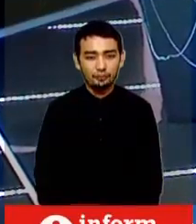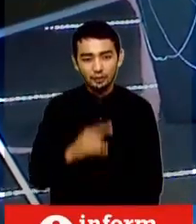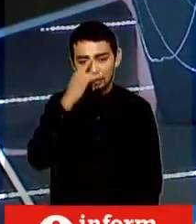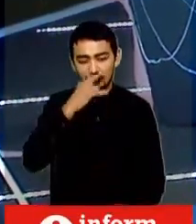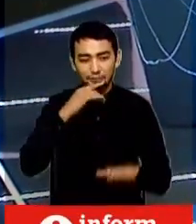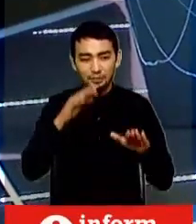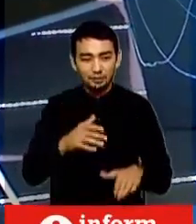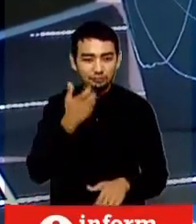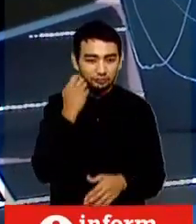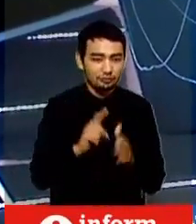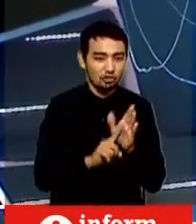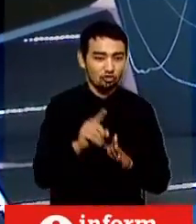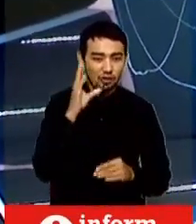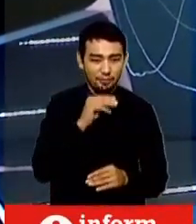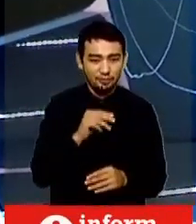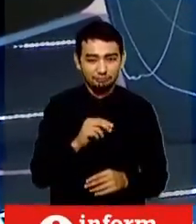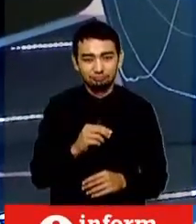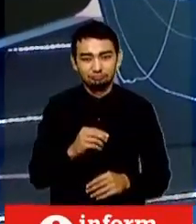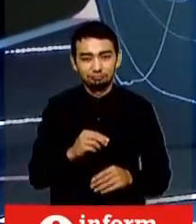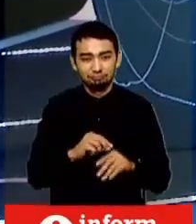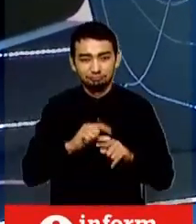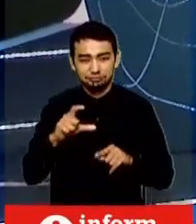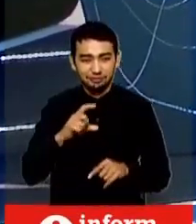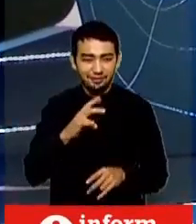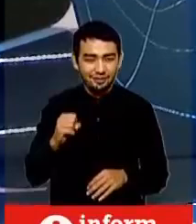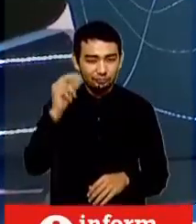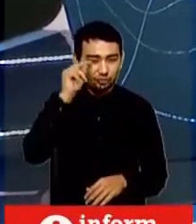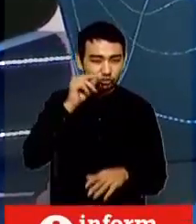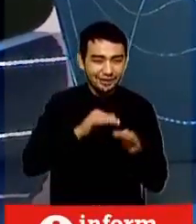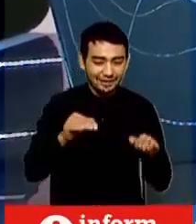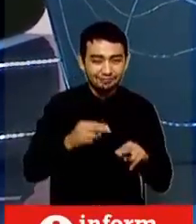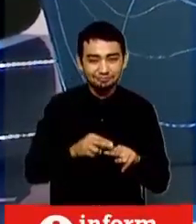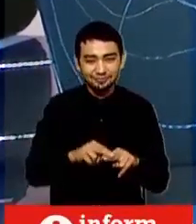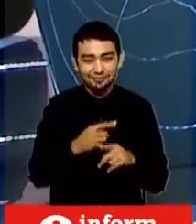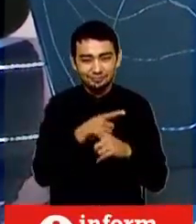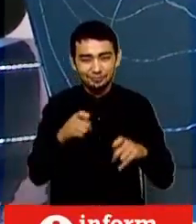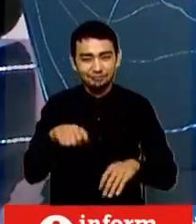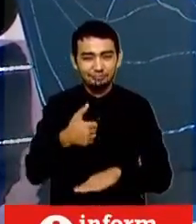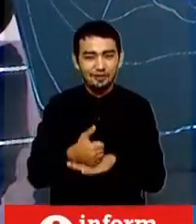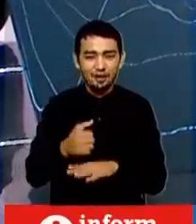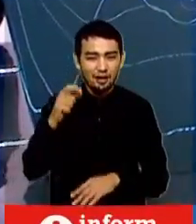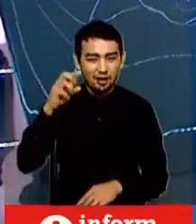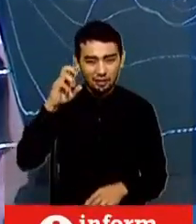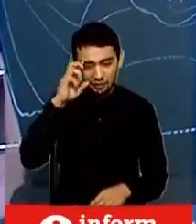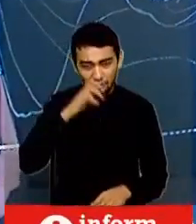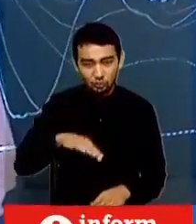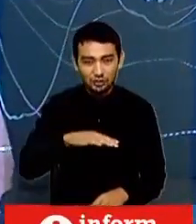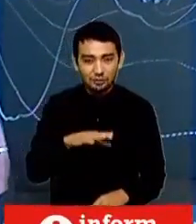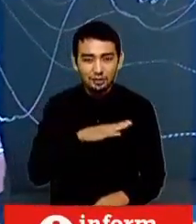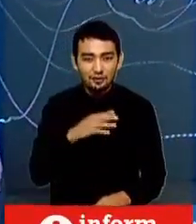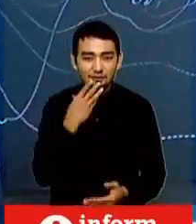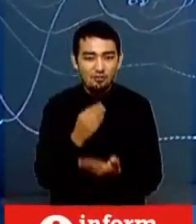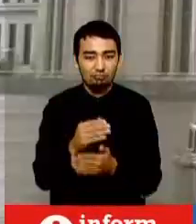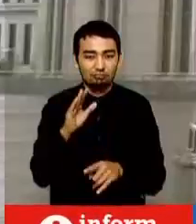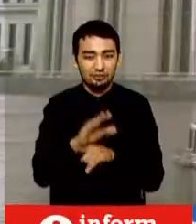Казахстанцы смогут начать копить на образование детей. Напомню, такую инициативу озвучил глава государства в своем ежегодном послании